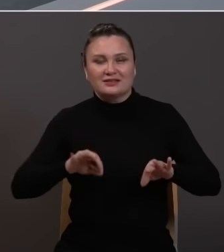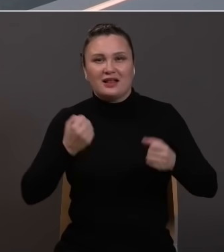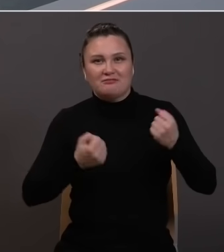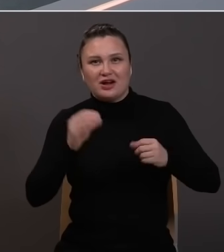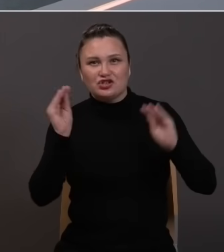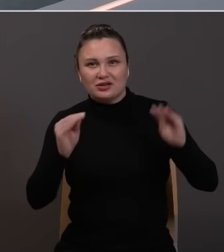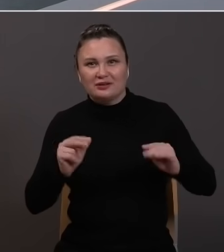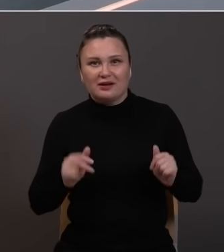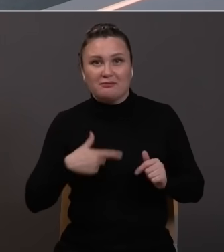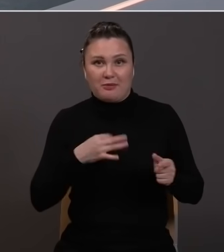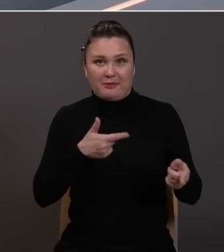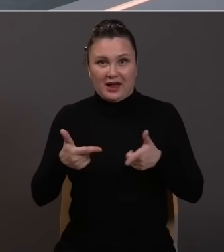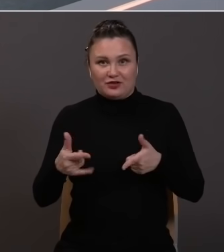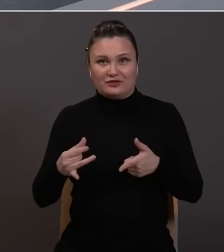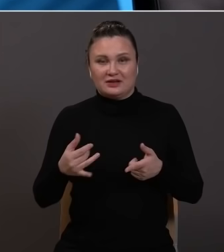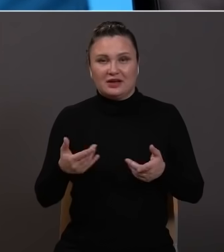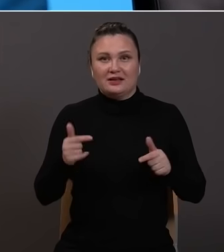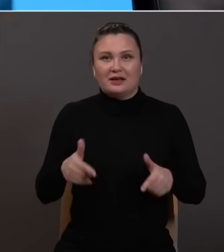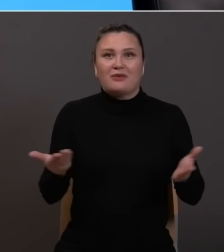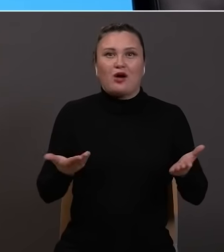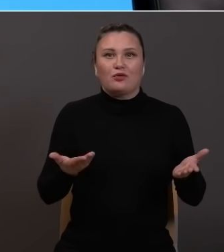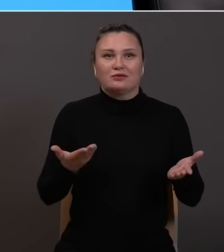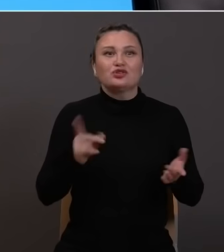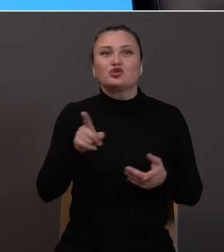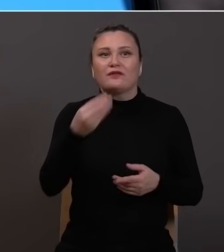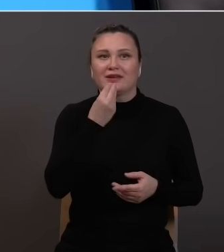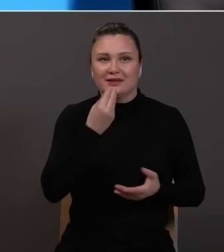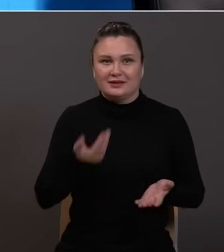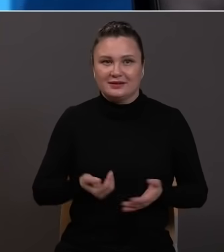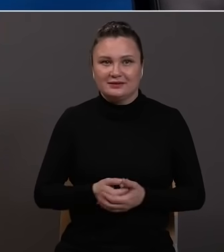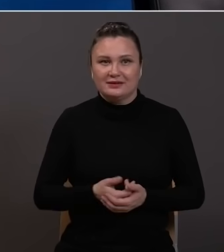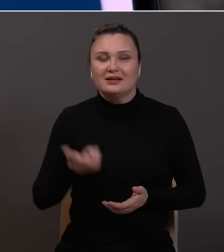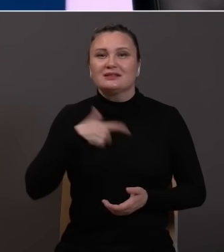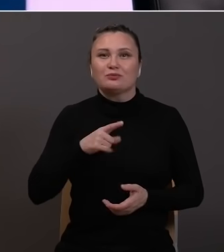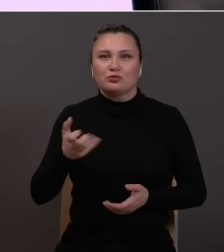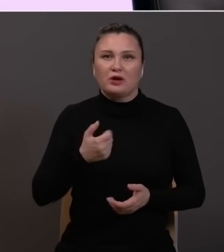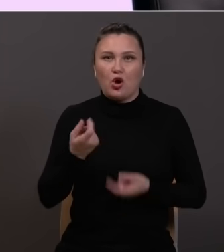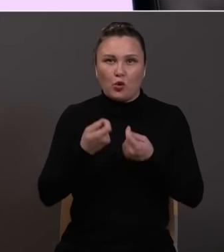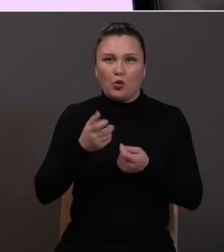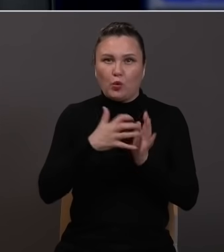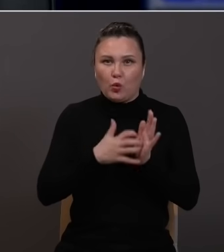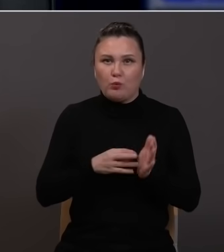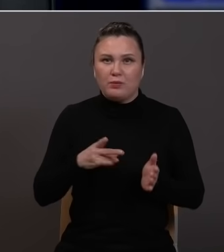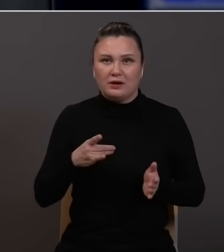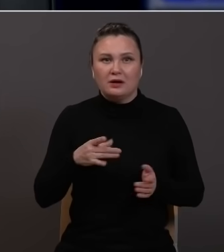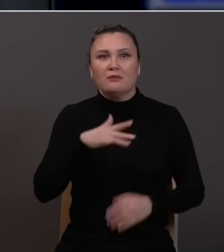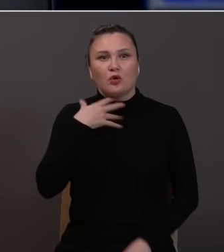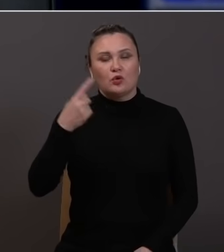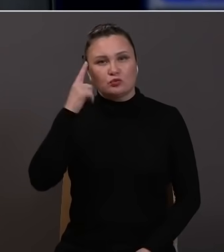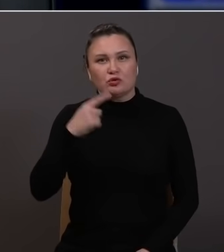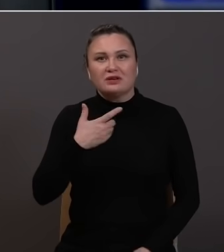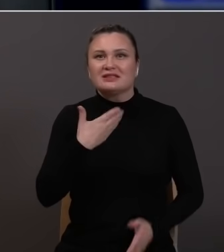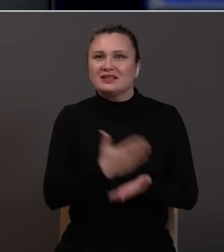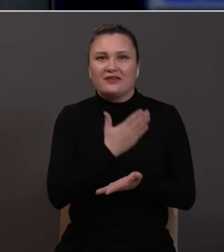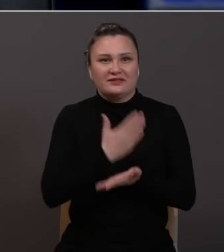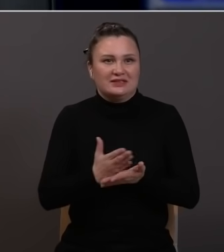там готовите? Мы бы приготовили сейчас здесь какую-нибудь там... Что вы едите? С собой берете крупы, наверное, да? Но многие вот думают, что мы совсем